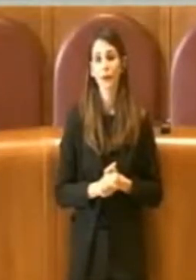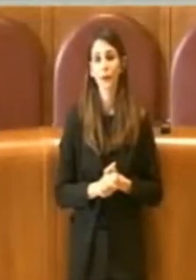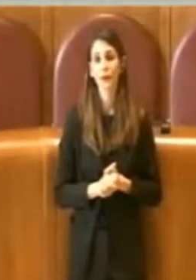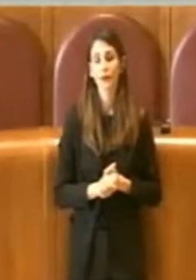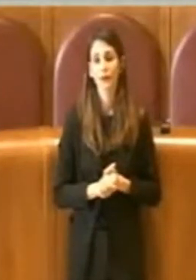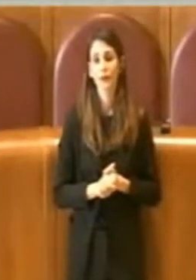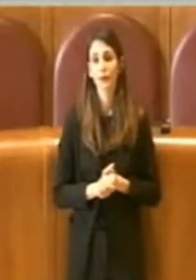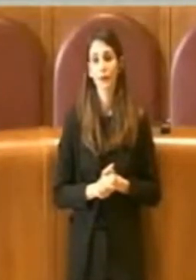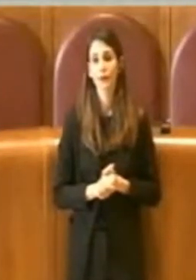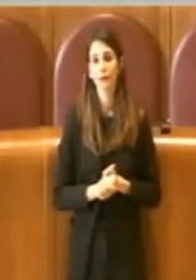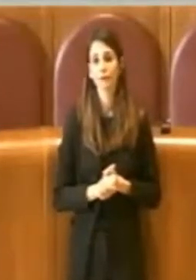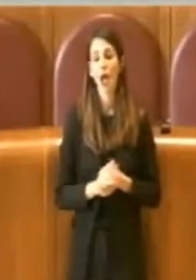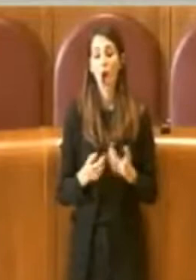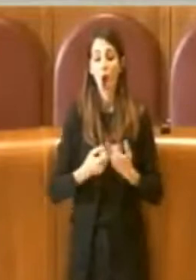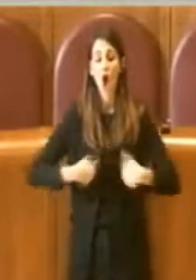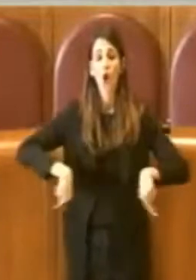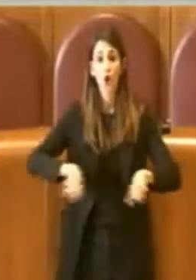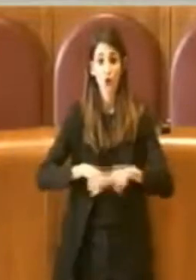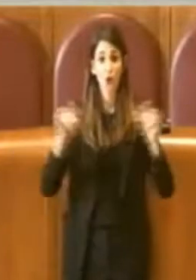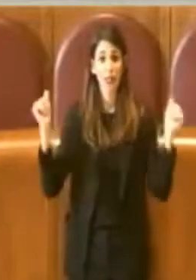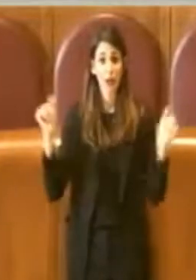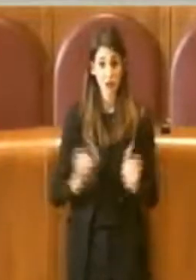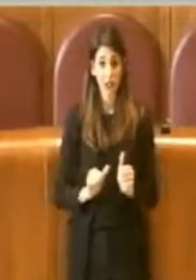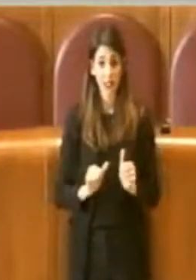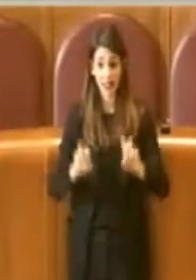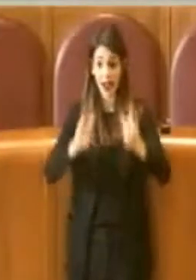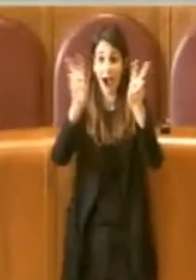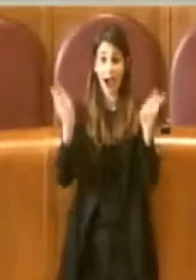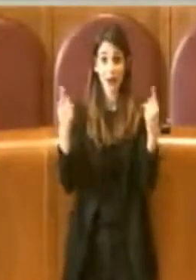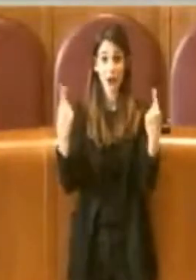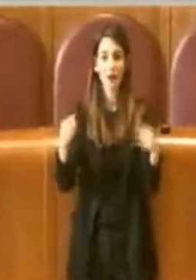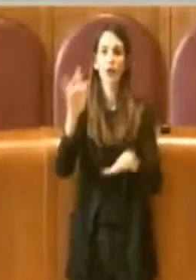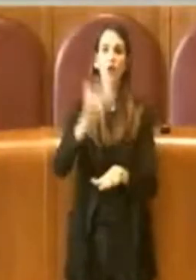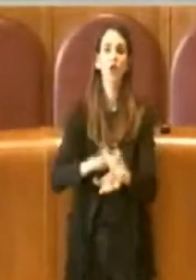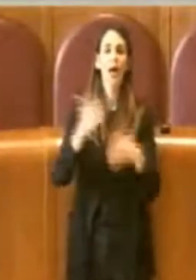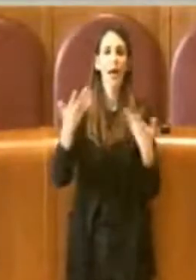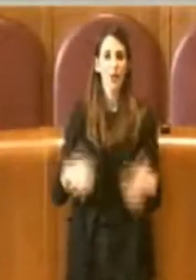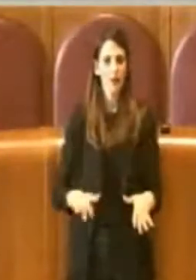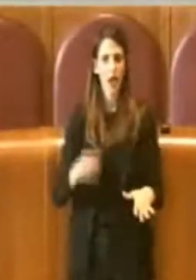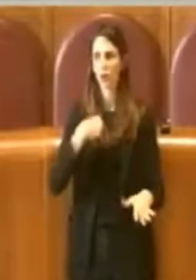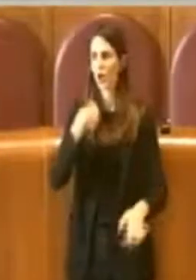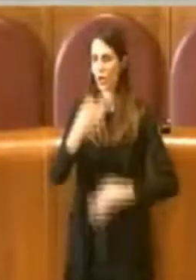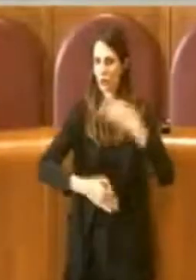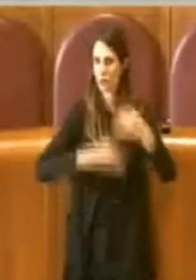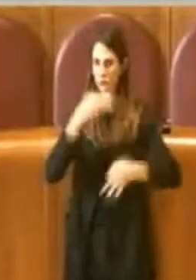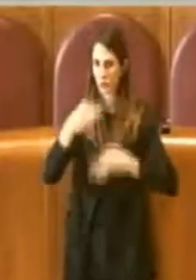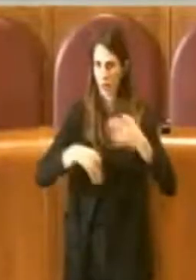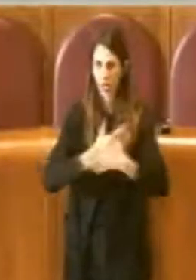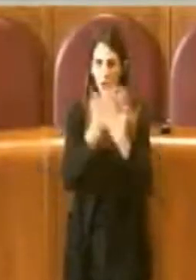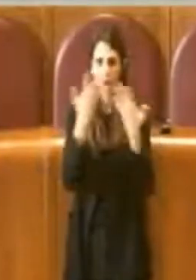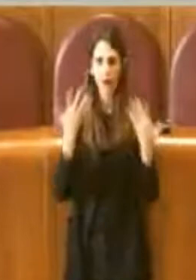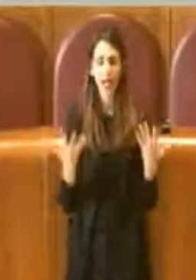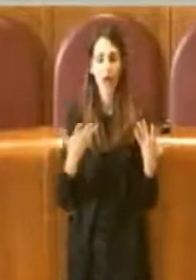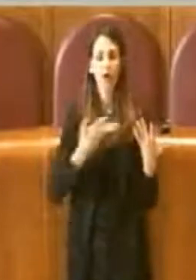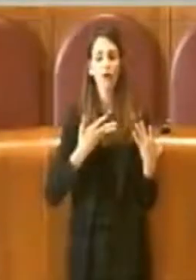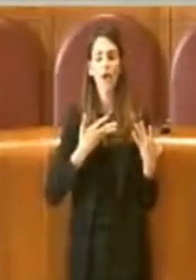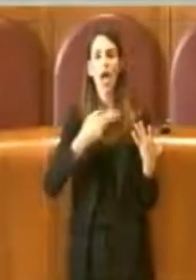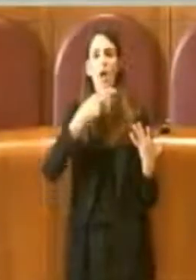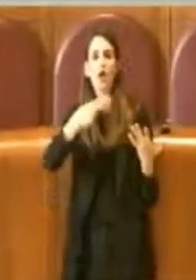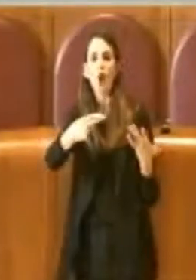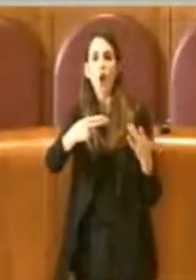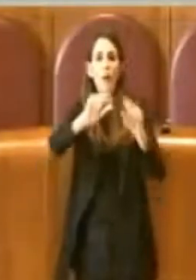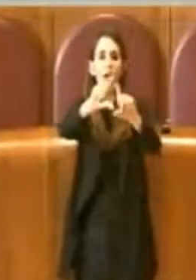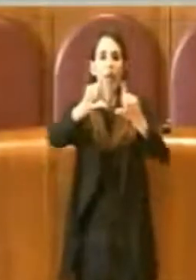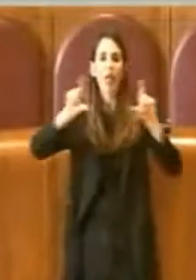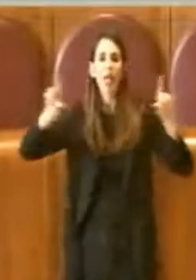in questa consulta cittadina, che per questo motivo che vi ho appena illustrato ha questo nome abbastanza lungo, proprio perché il tema